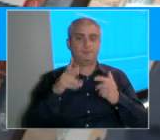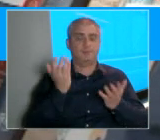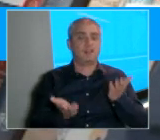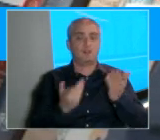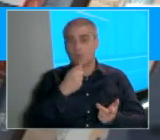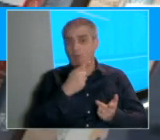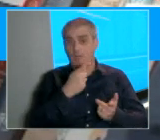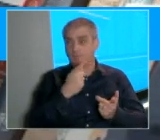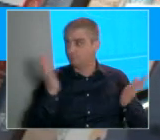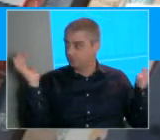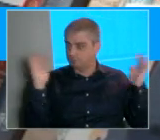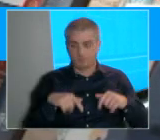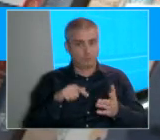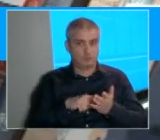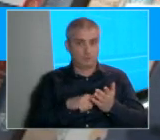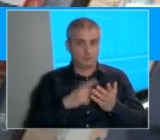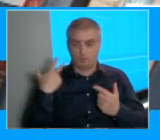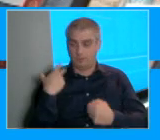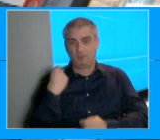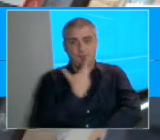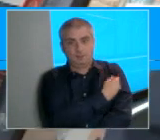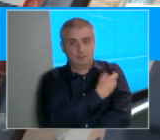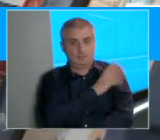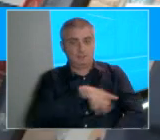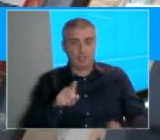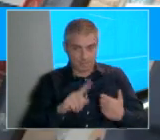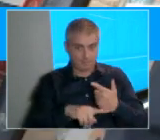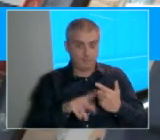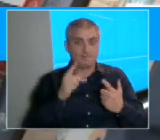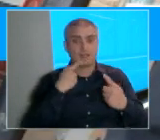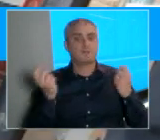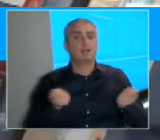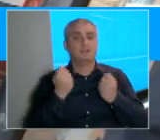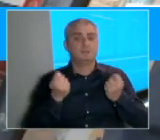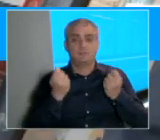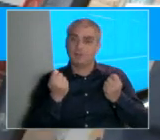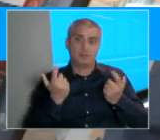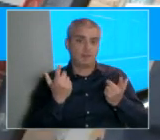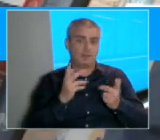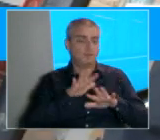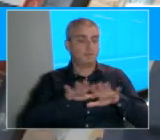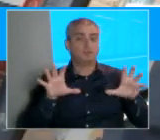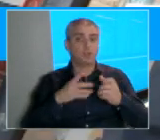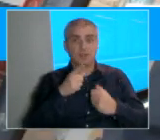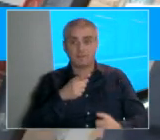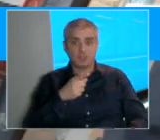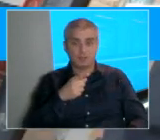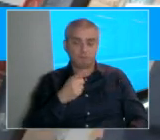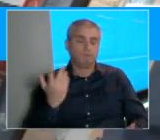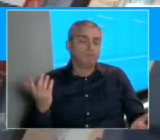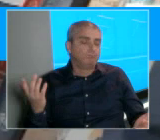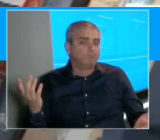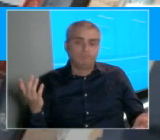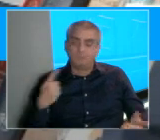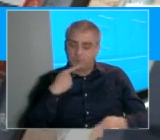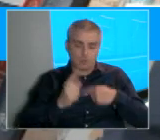החלב שהן פשוט קורסות כרגע ושם מחסנים את הילדים, וגם בהסברה אקטיבית, כולל ברשתות החברתיות, אז בעצם